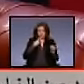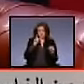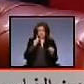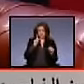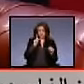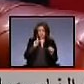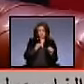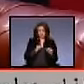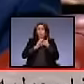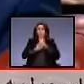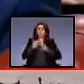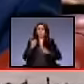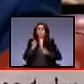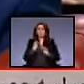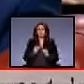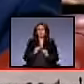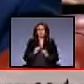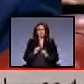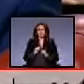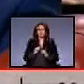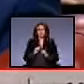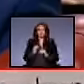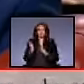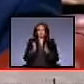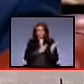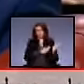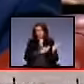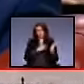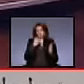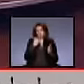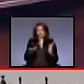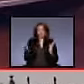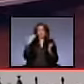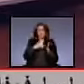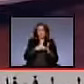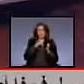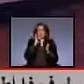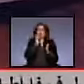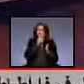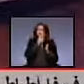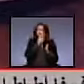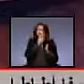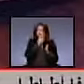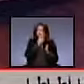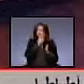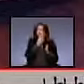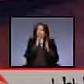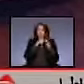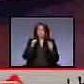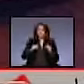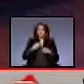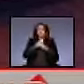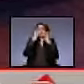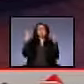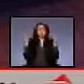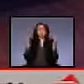لا لا، مش هيبقى احسن حاله. طيب نهاية الفيلم هتبقى ايه؟ محمود انتصر في الجزء الاولاني. انا نفسي في نهاية الفيلم دي مصر كلها منورة